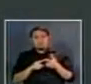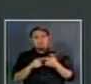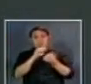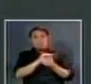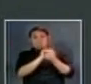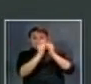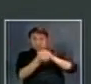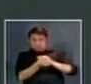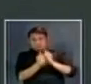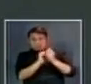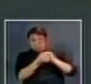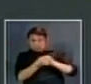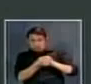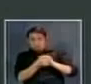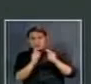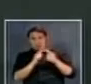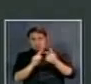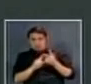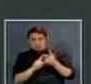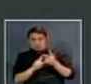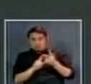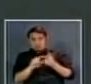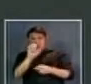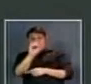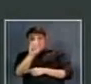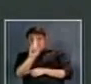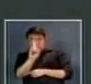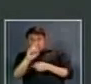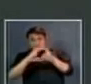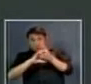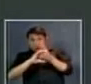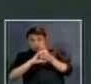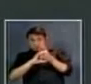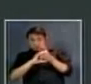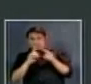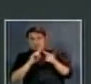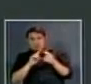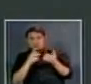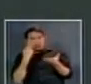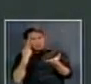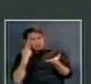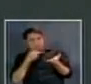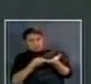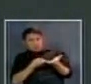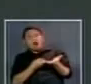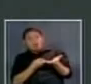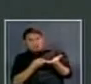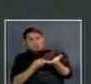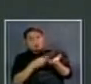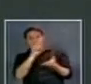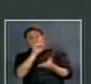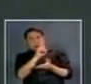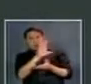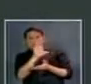ng pagdating ng VCM ay nailipat naman yung SD card at nag-reflect naman nung nagkaroon ng initialization na 136 votes.